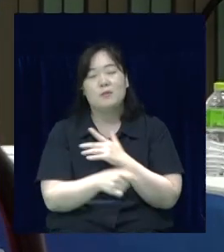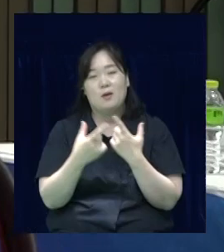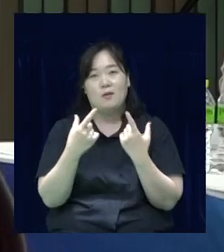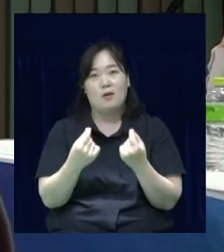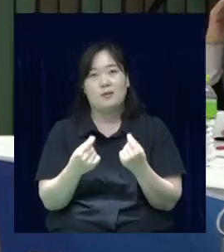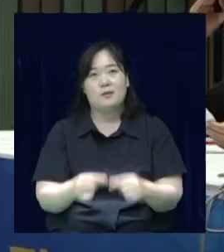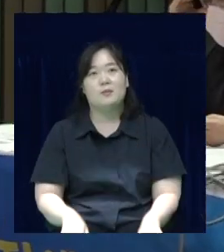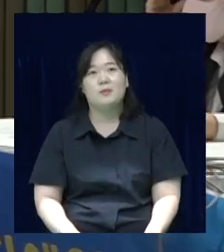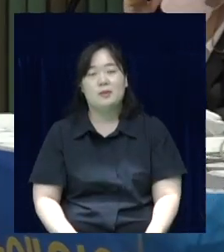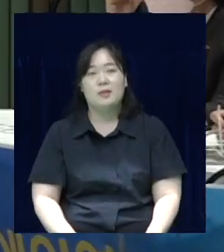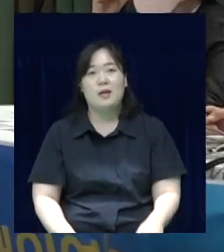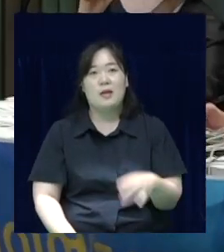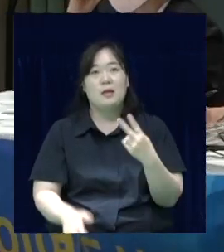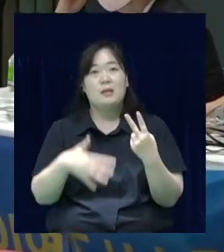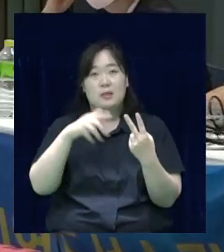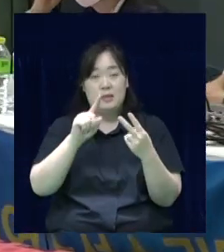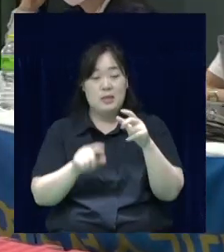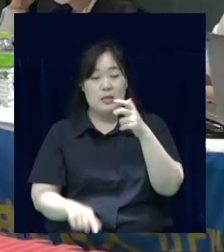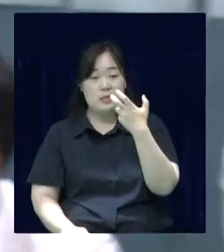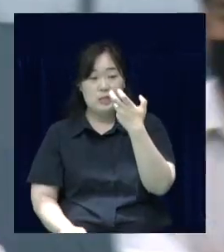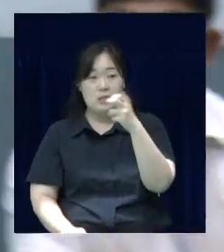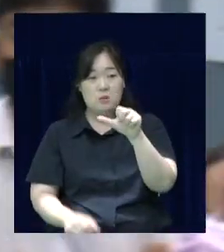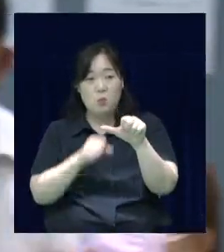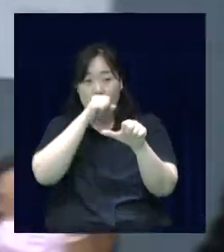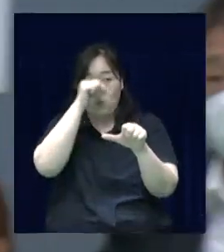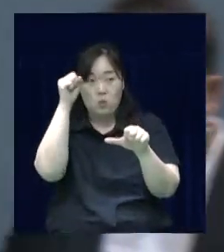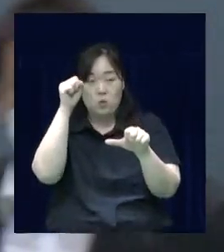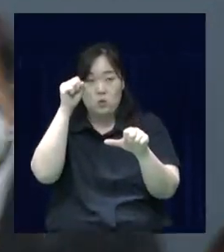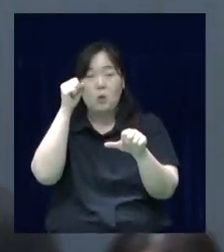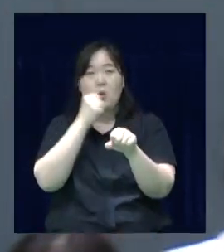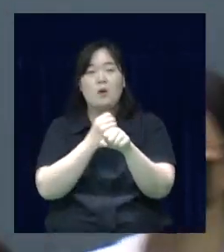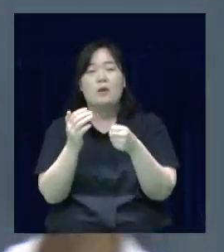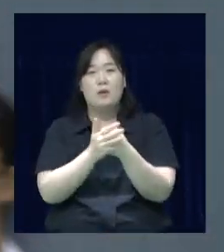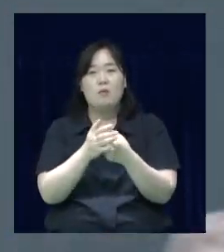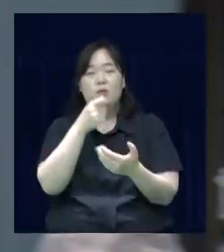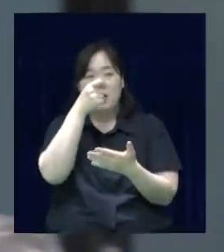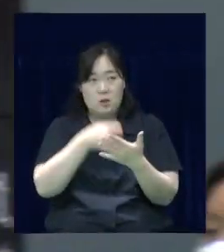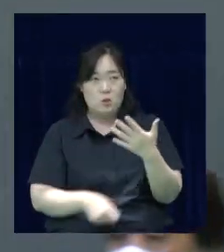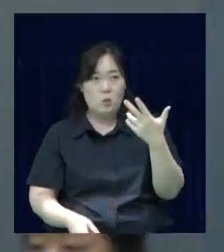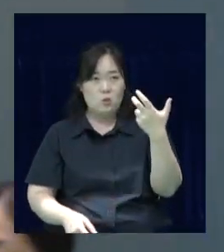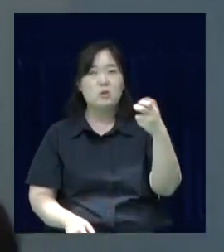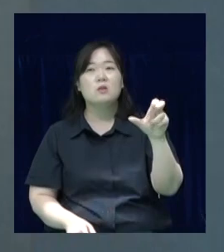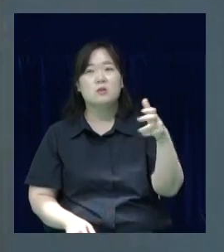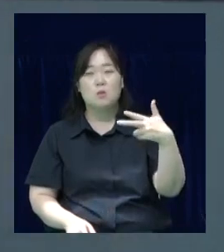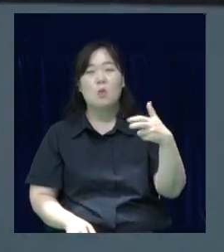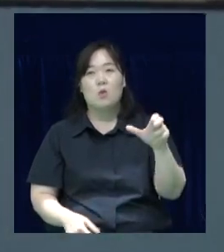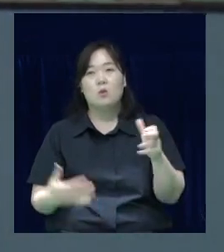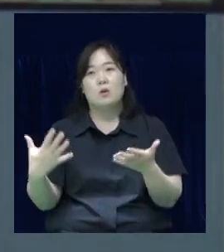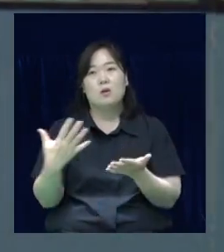이재관 선수는 2차 시도에 75kg에 성공했기 때문에 75kg 파워리프팅 기록이 됐습니다.